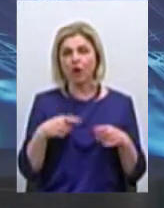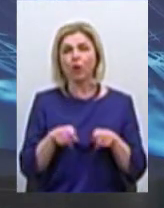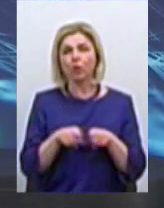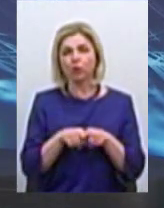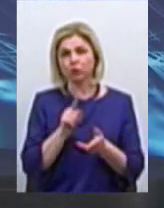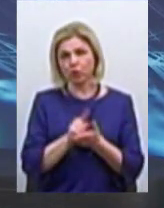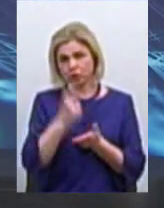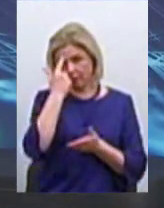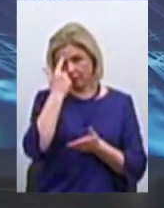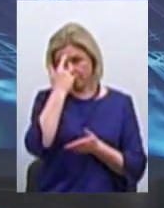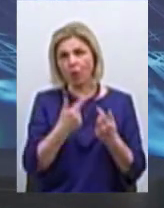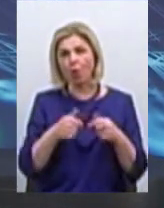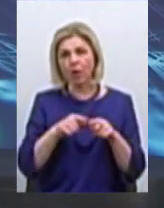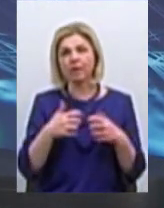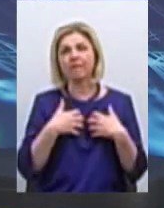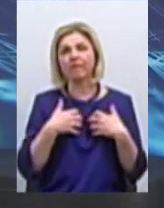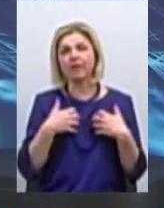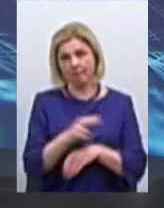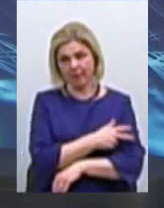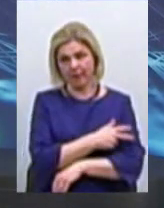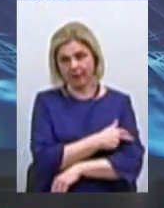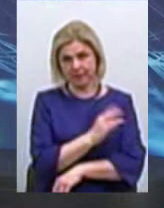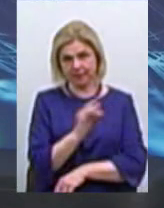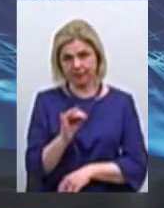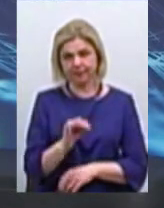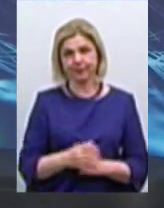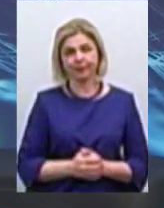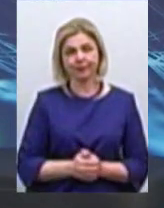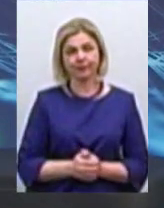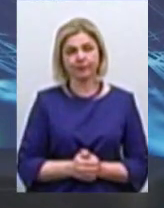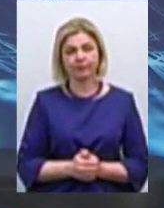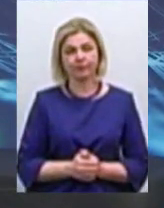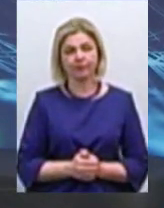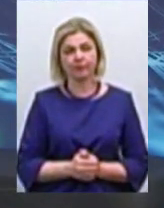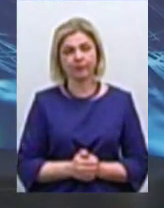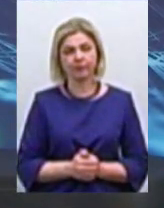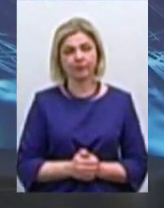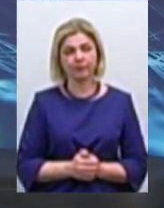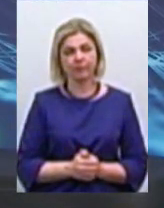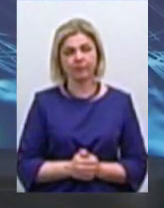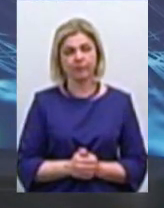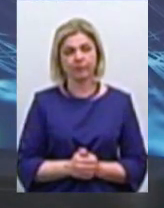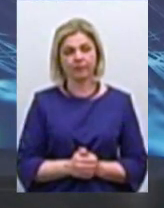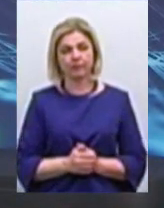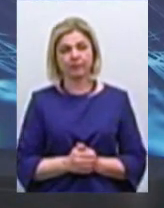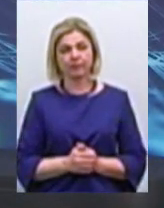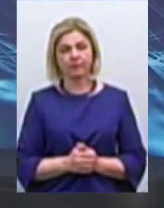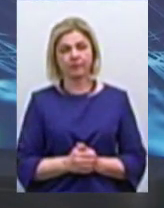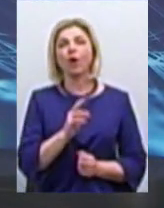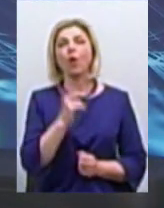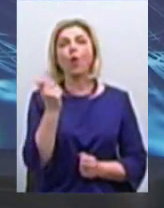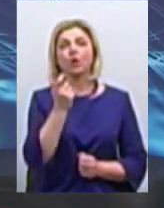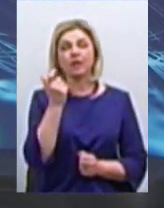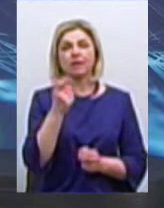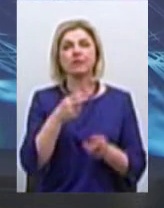це органи ветеринарної медицини. Крім цього, вони, користувачі мисливських